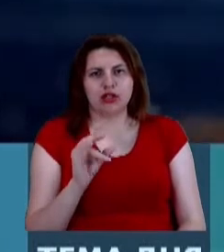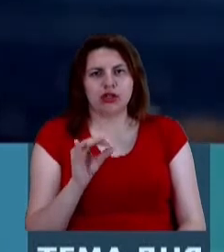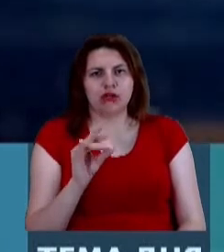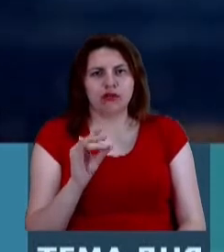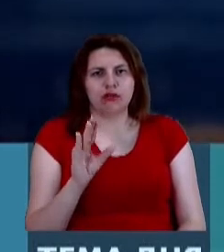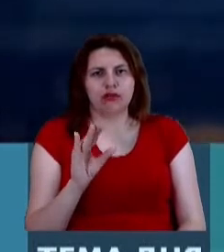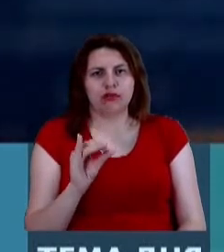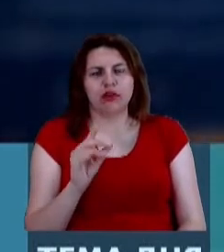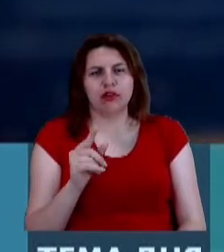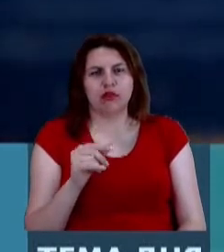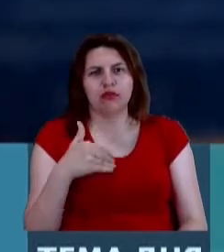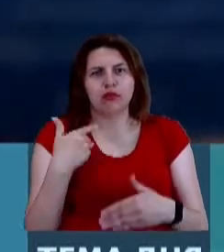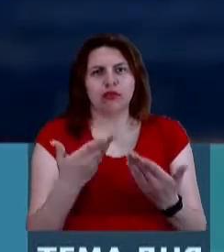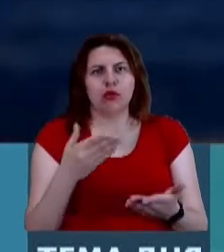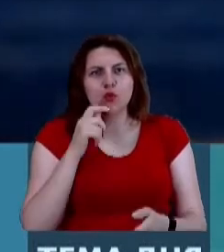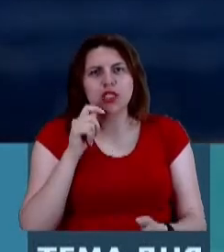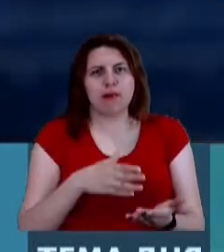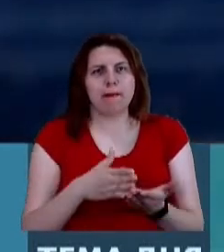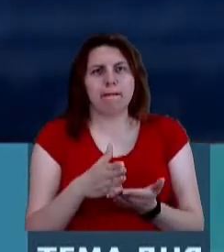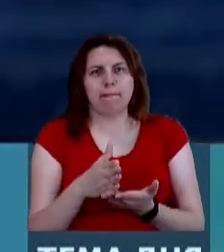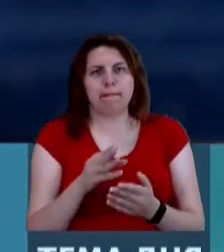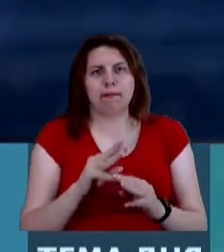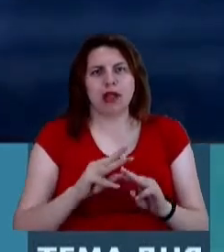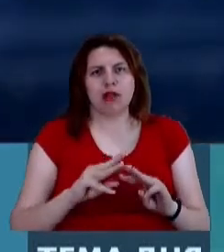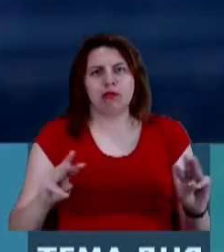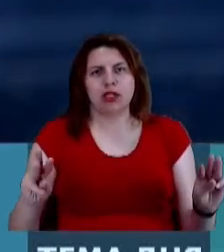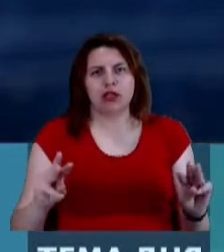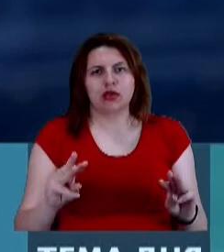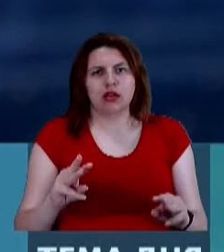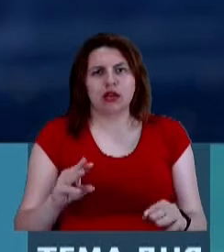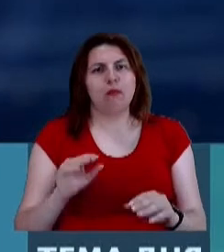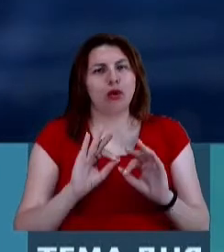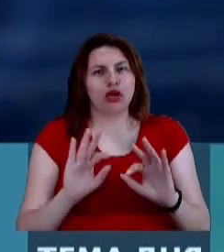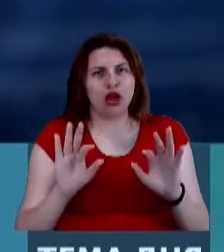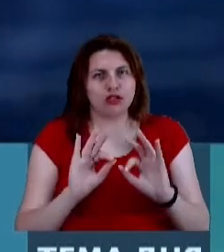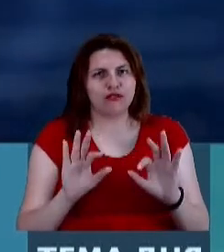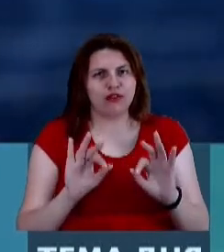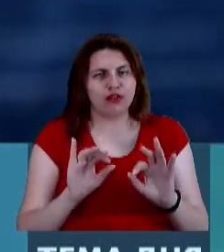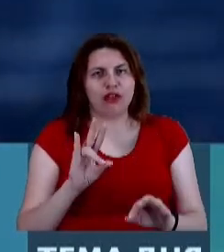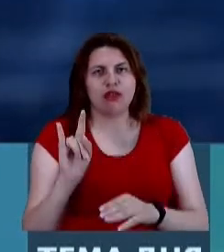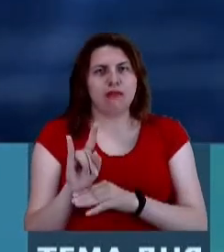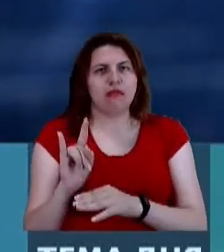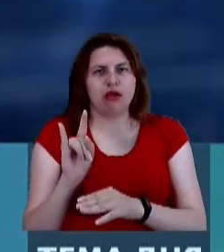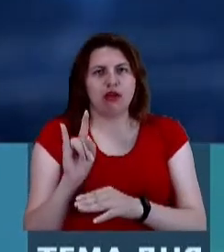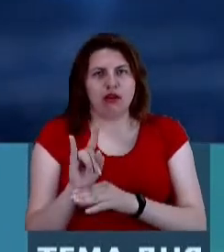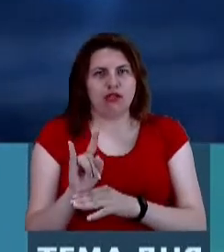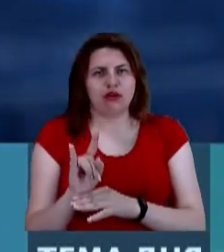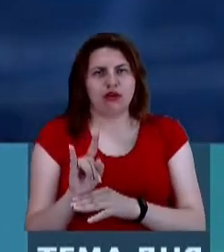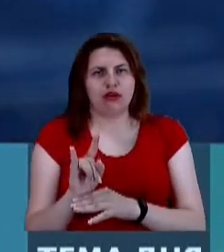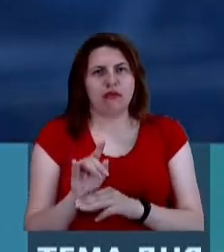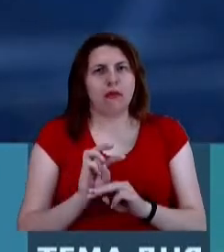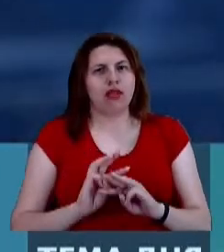українським парламентарям дотримуватись підходу пояснювати, а не брехати. От частина парламентарів, яких ми вже і сьогодні згадували,